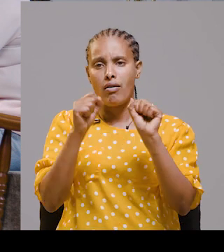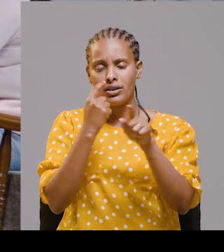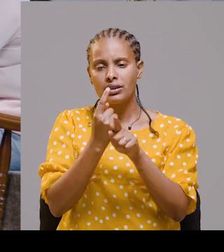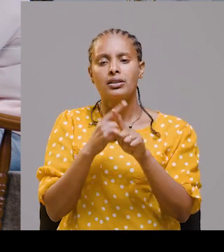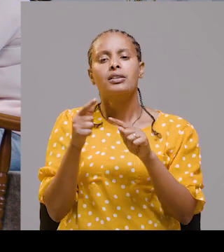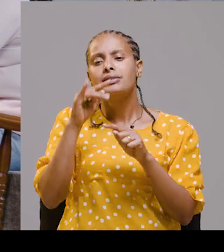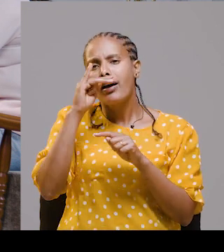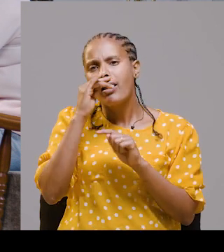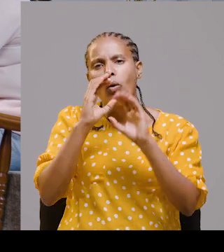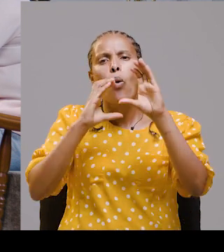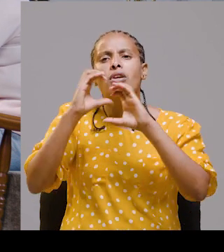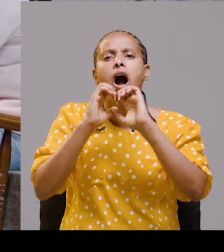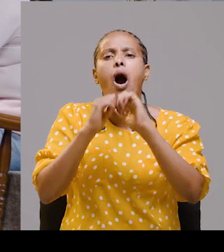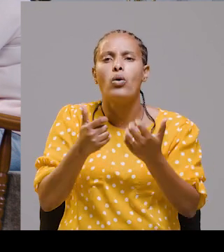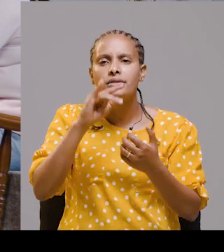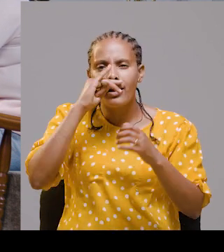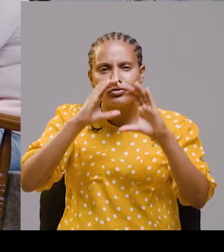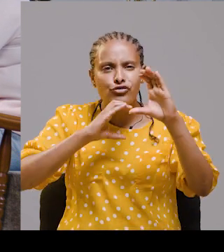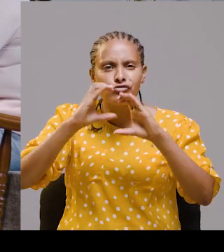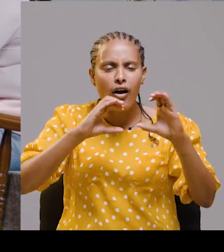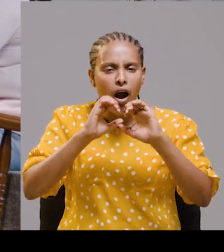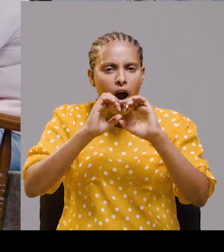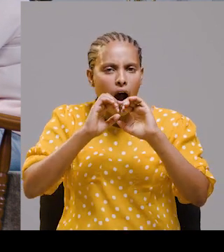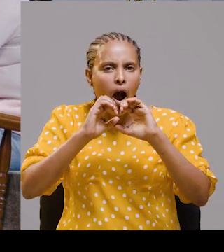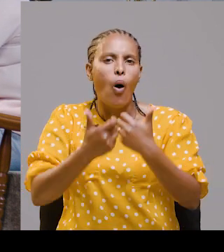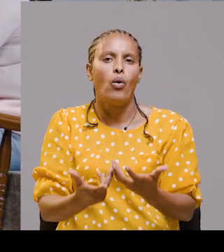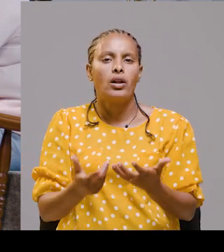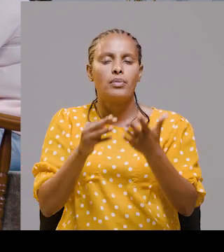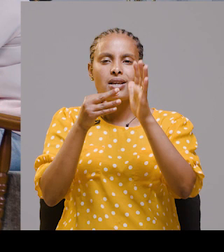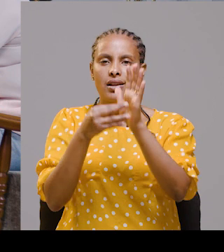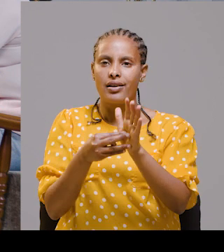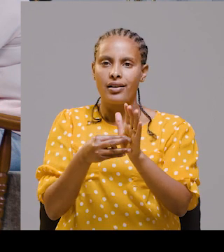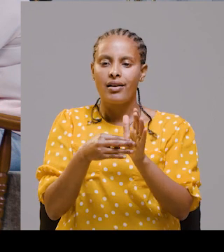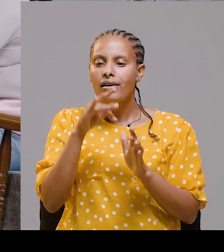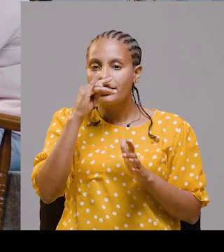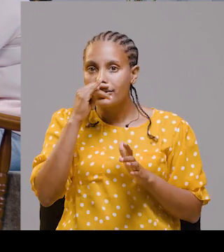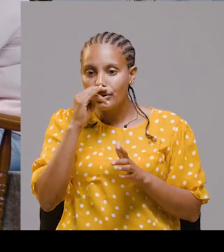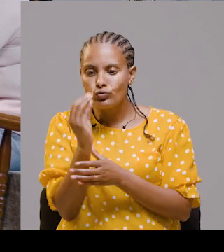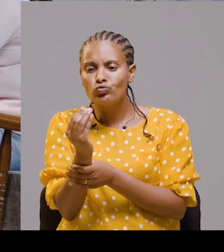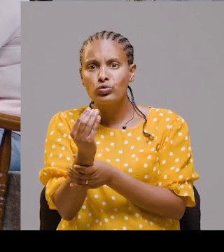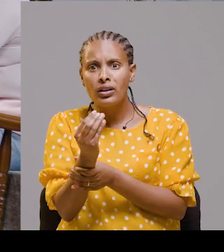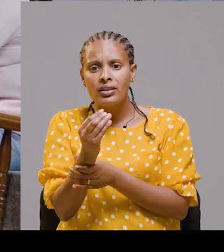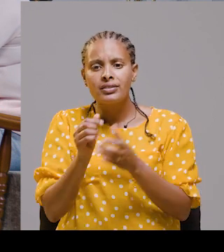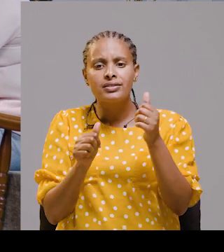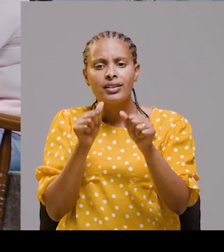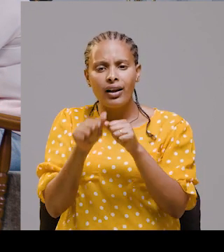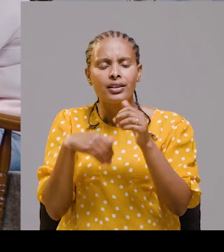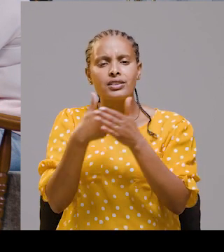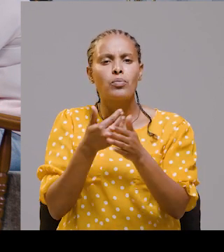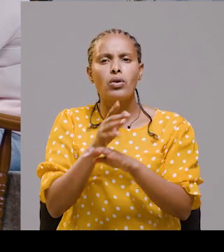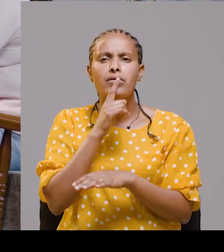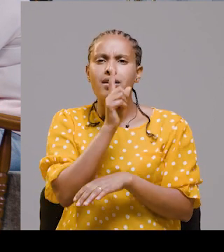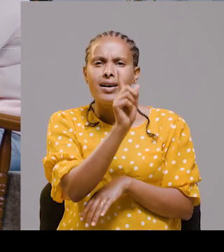መሆን ያለበት የሚለው ላይ ተመካክሮ ማስተካከል የሚያስፈልግ ይመስላል። ለምሳሌ ያህል አንዲት ህጻን ልጅ ጥቃት ከደረሰባት